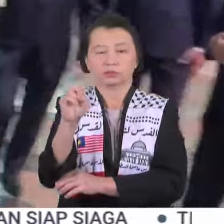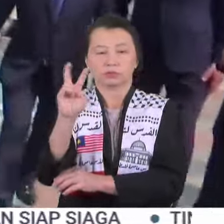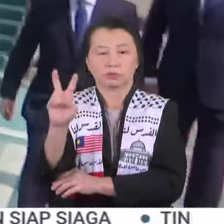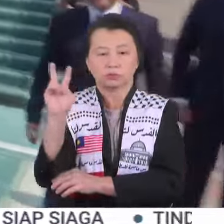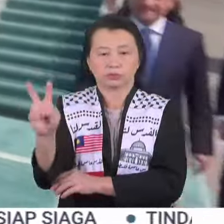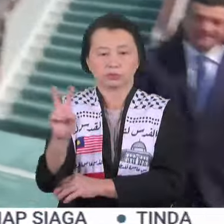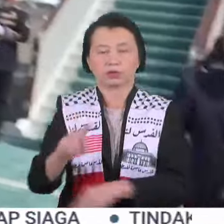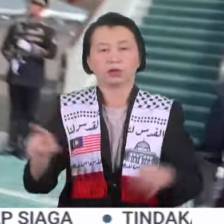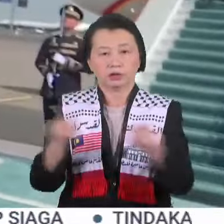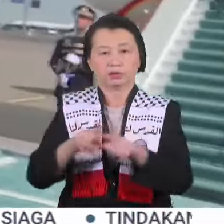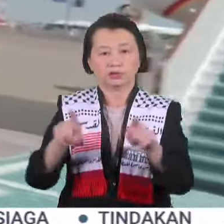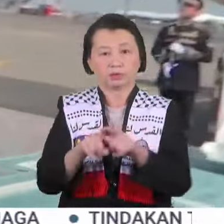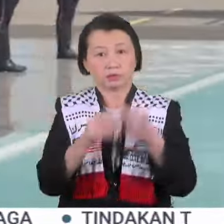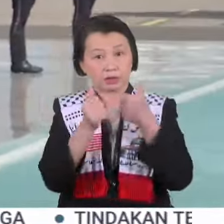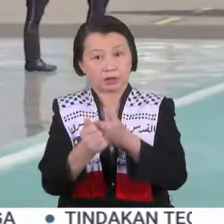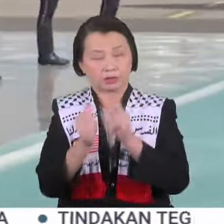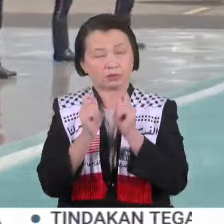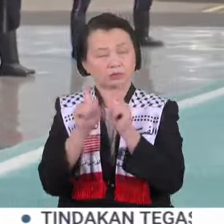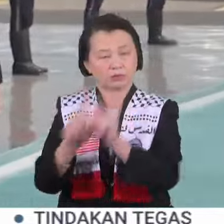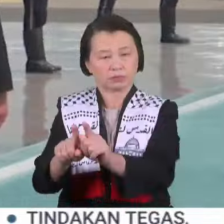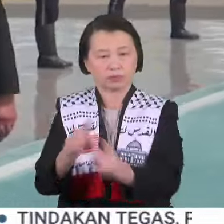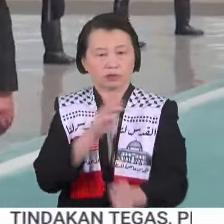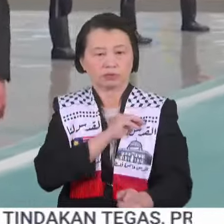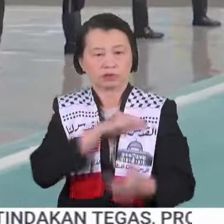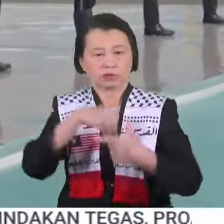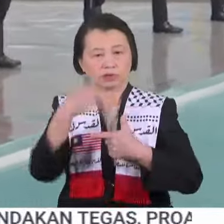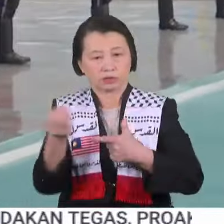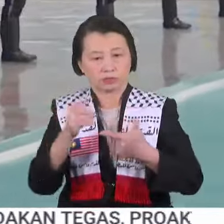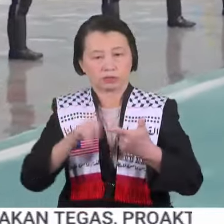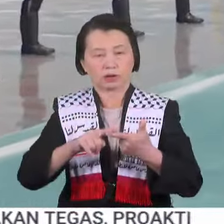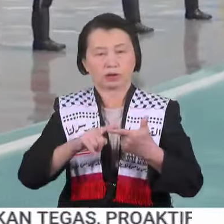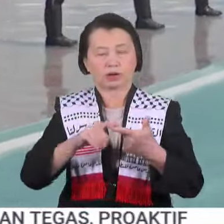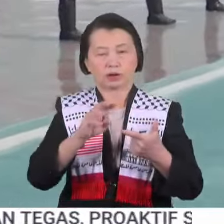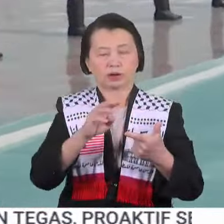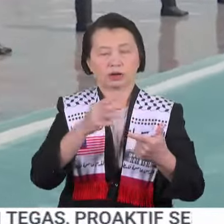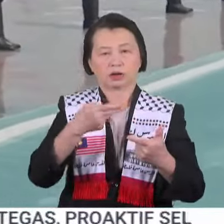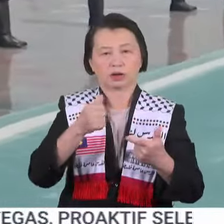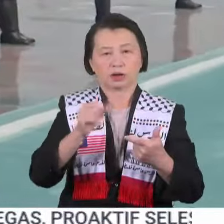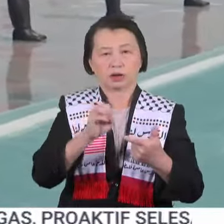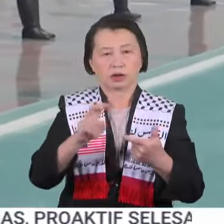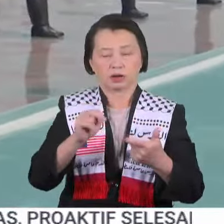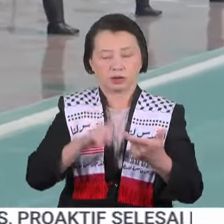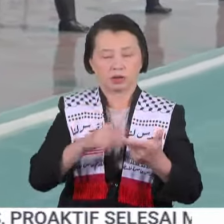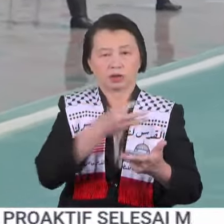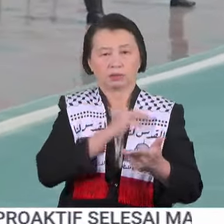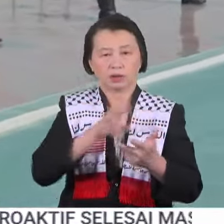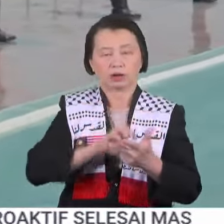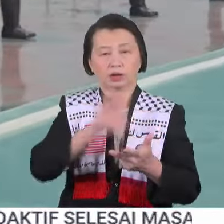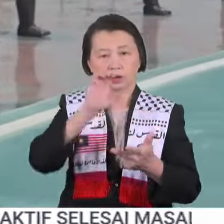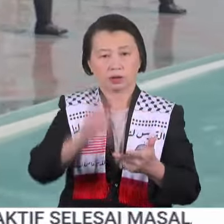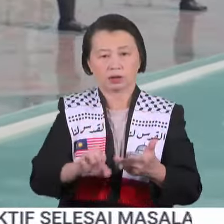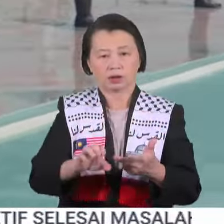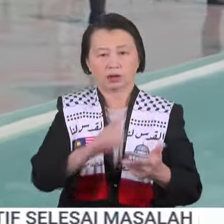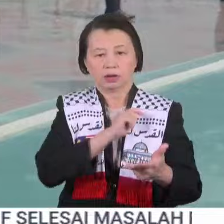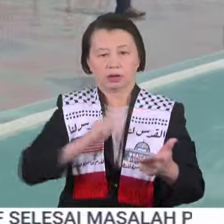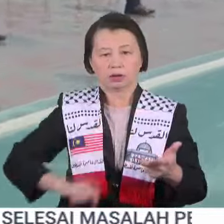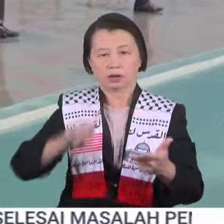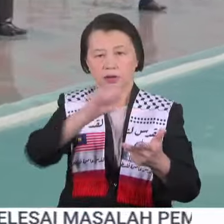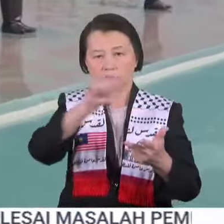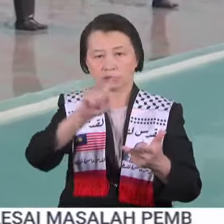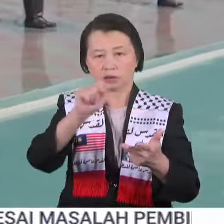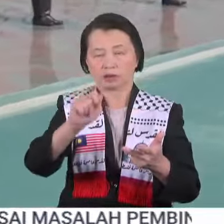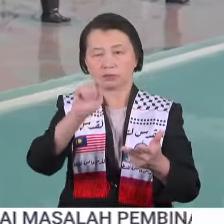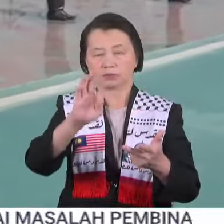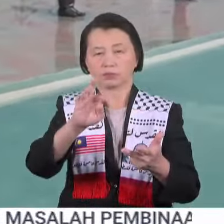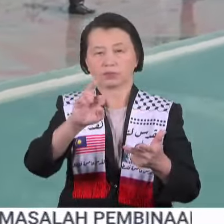Antara yang turut mengiringi Perdana Menteri ialah Menteri Luar Datuk Seri Muhammad Hassan, Menteri Pelaburan, Perdagangan dan Industri Tengku Datuk Seri